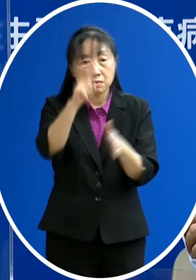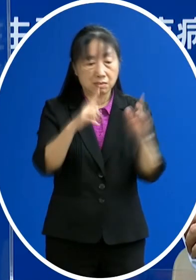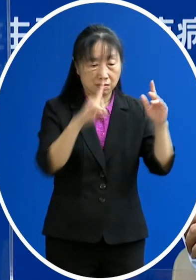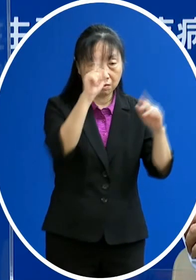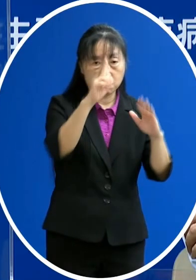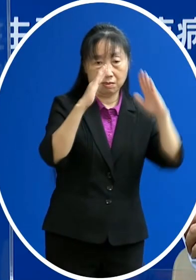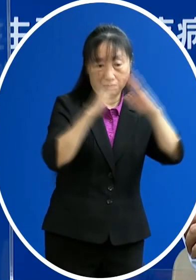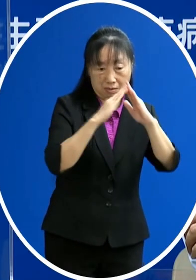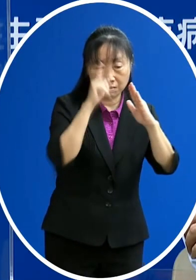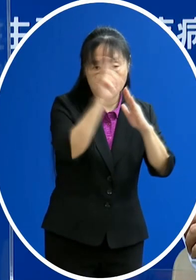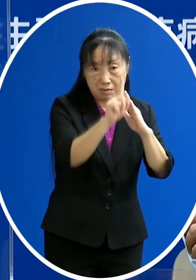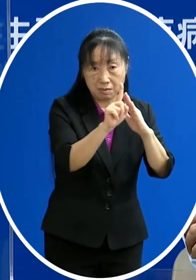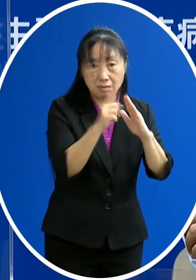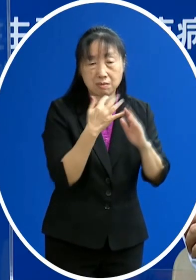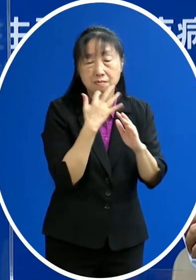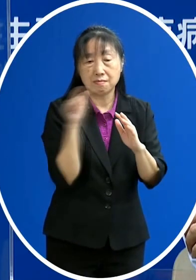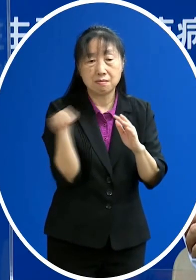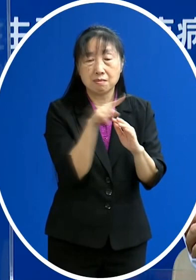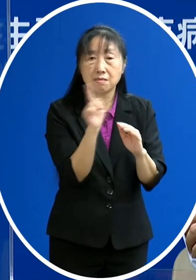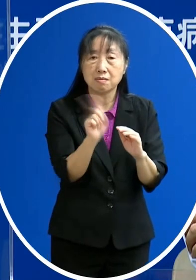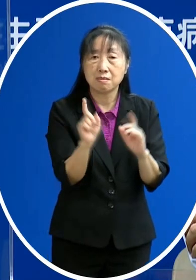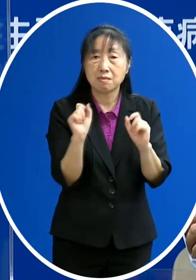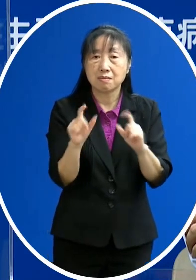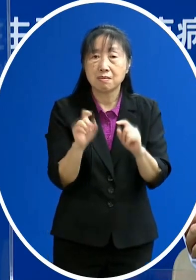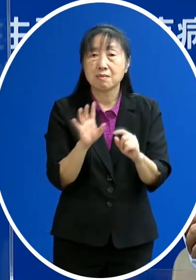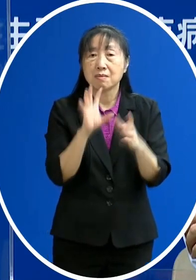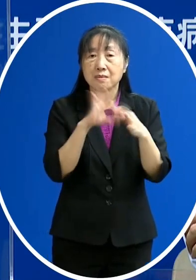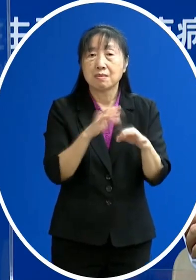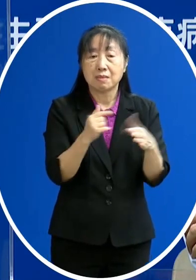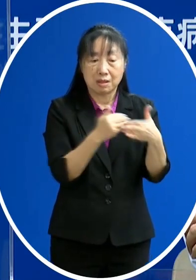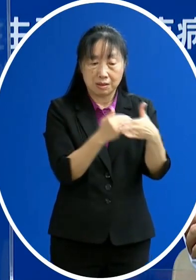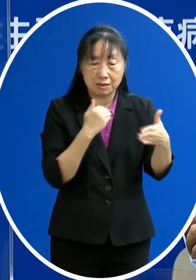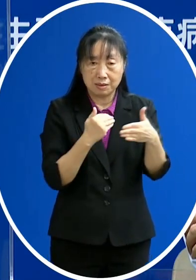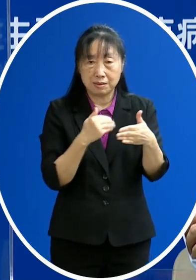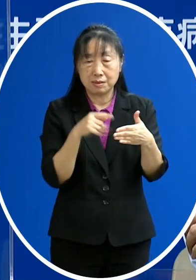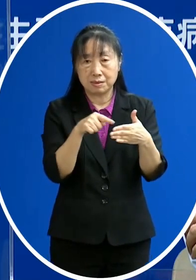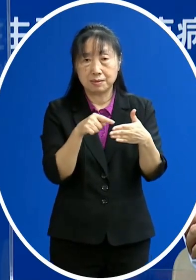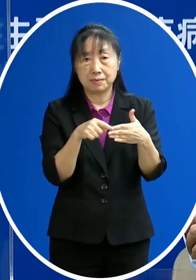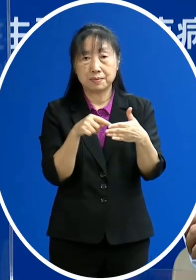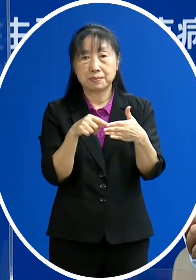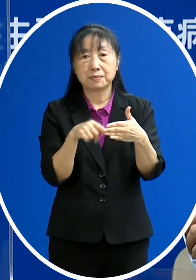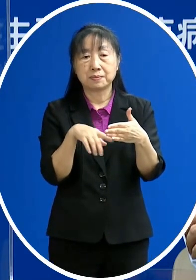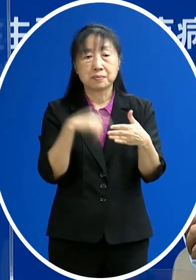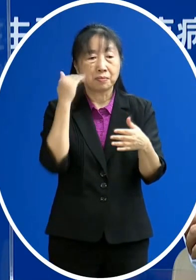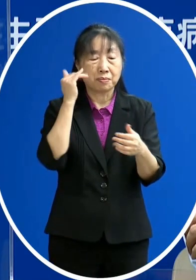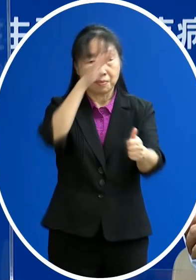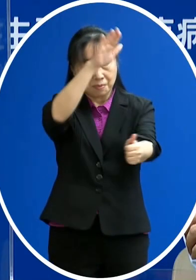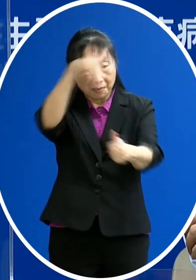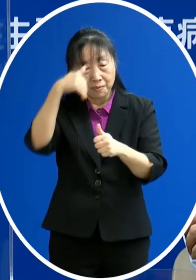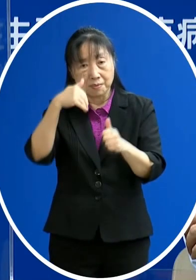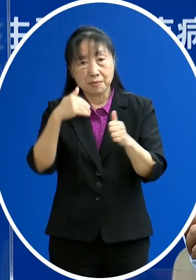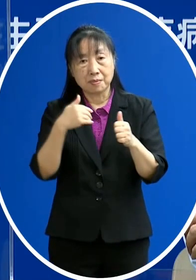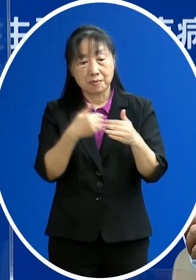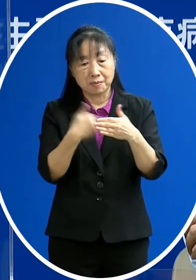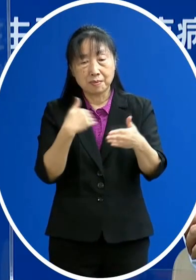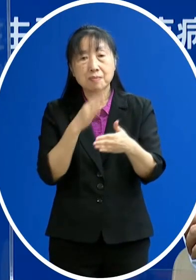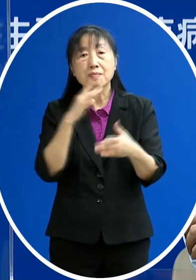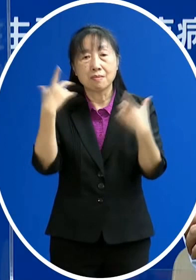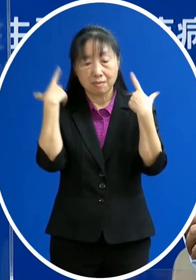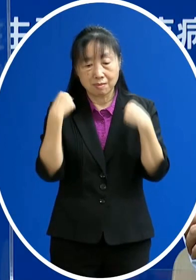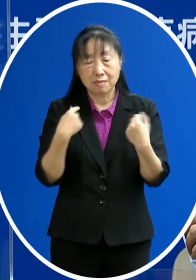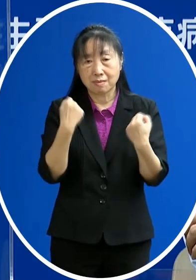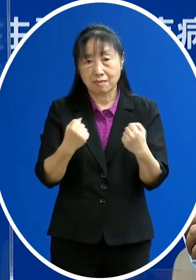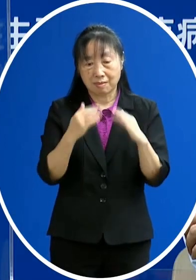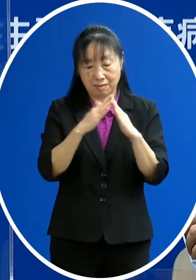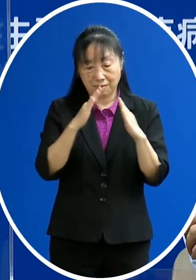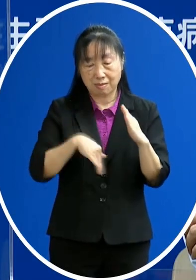一人一户？最主要是在这里面被隔离者，哈，所谓的一个被框列隔离者，他本来就在家中